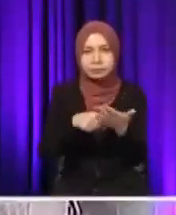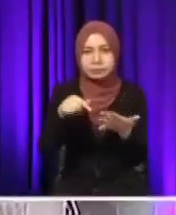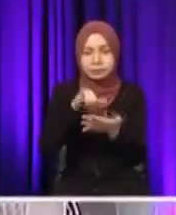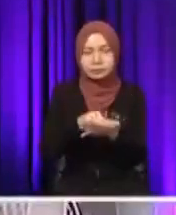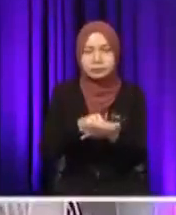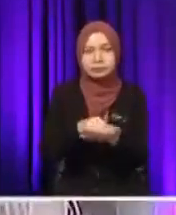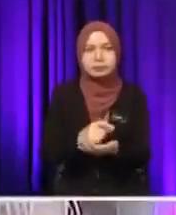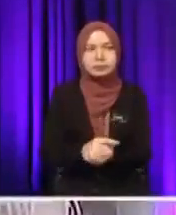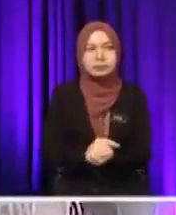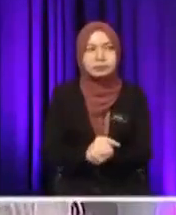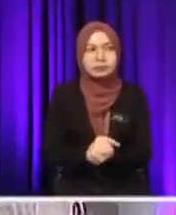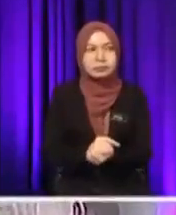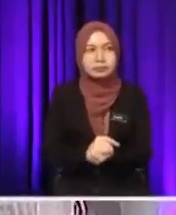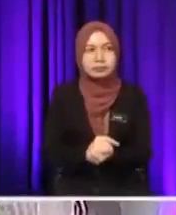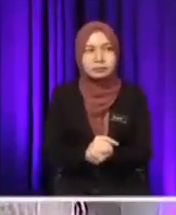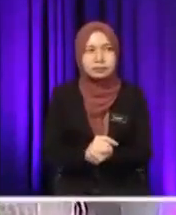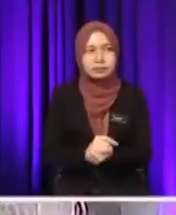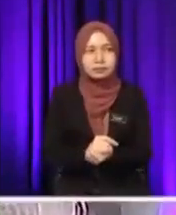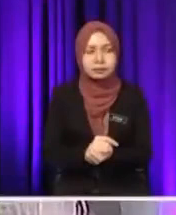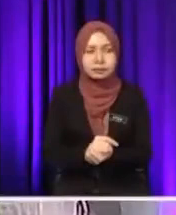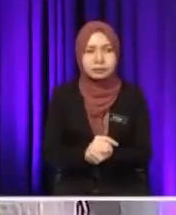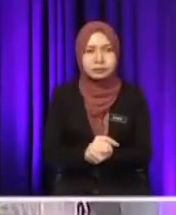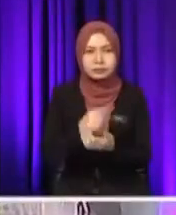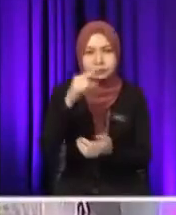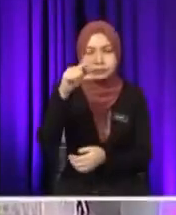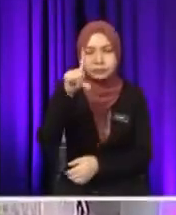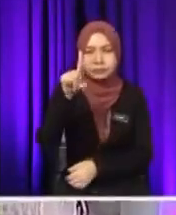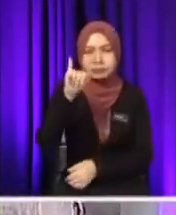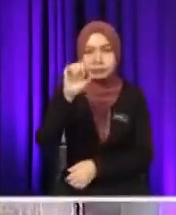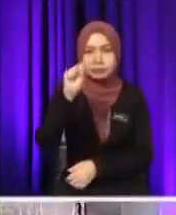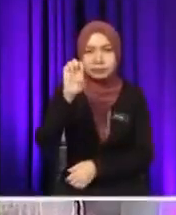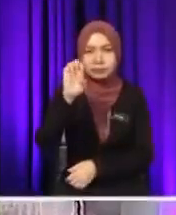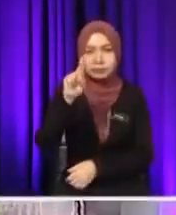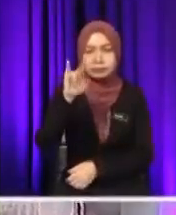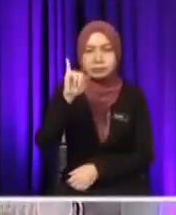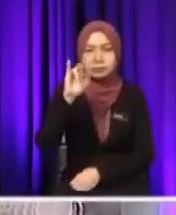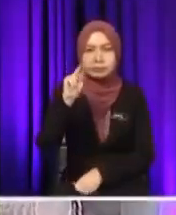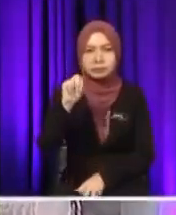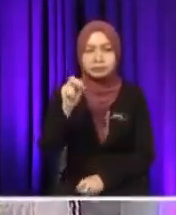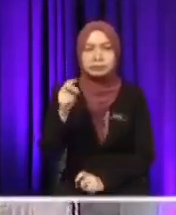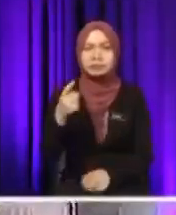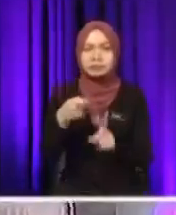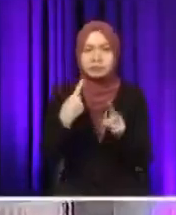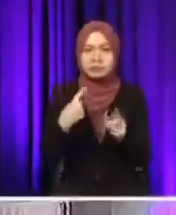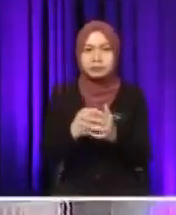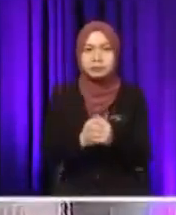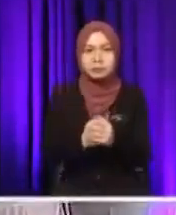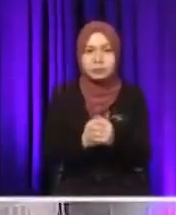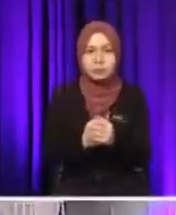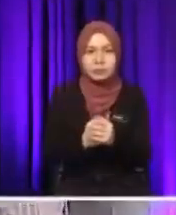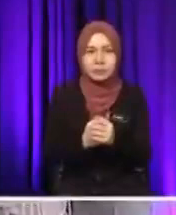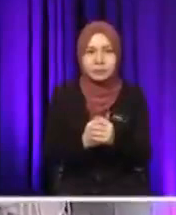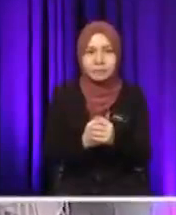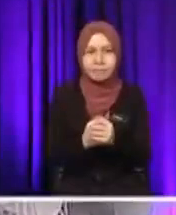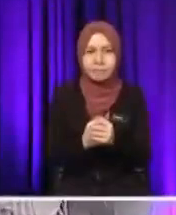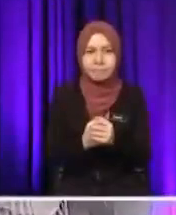dia asalnya dia daripada minyak yang berasaskan tumbuh-tumbuhan. Contohnya minyak sawit lah. Masa dia